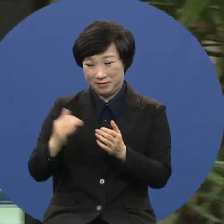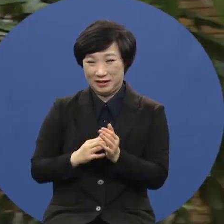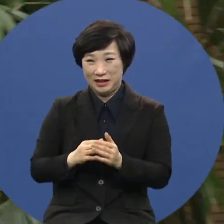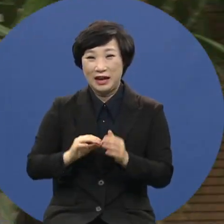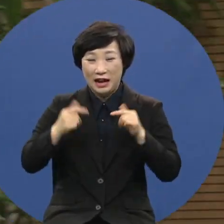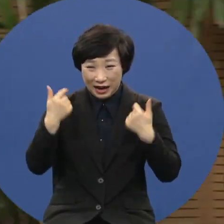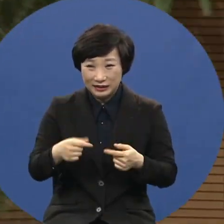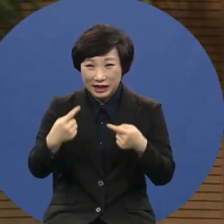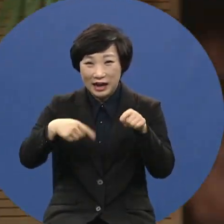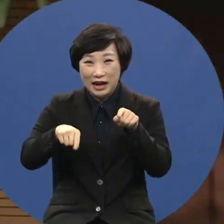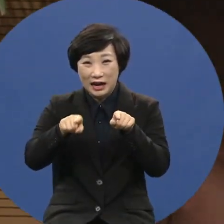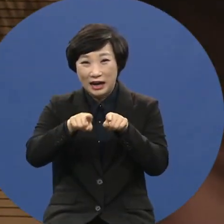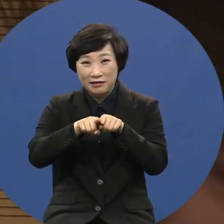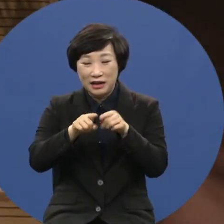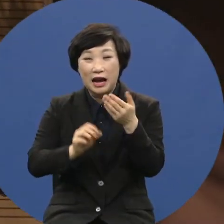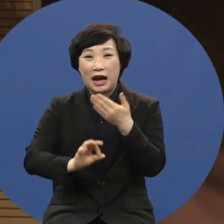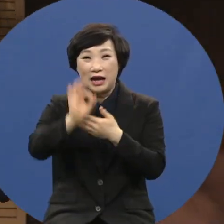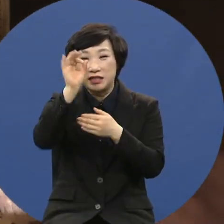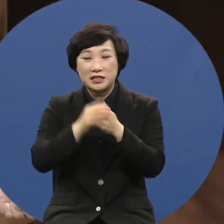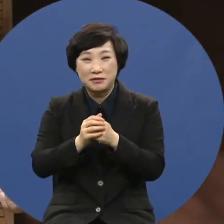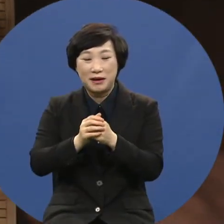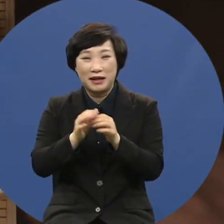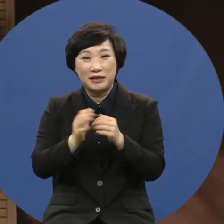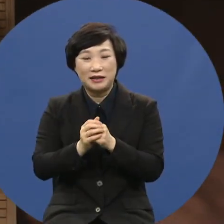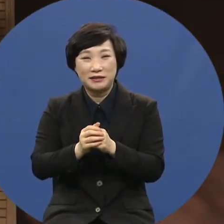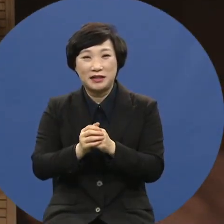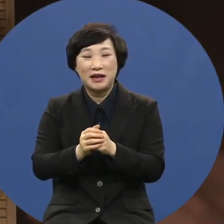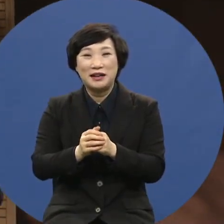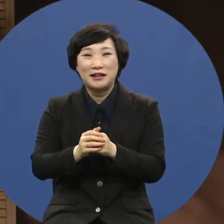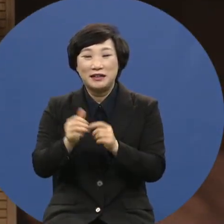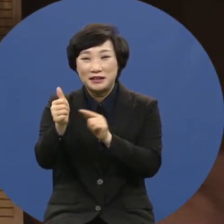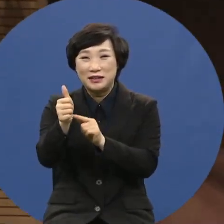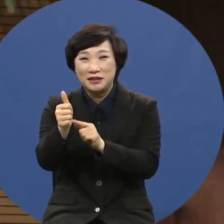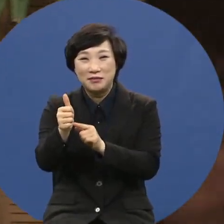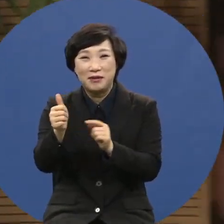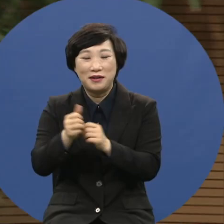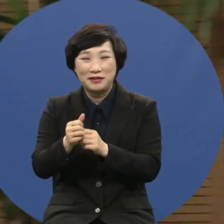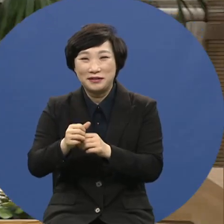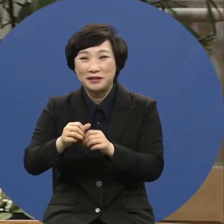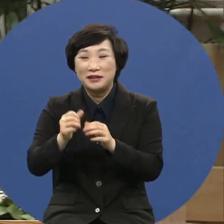아침마다 눈도장을 찍어야 되고, 그분이 무슨 짐 쫓아가서